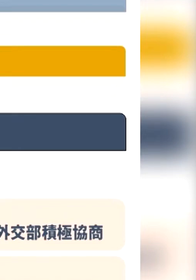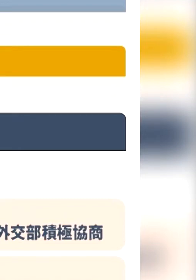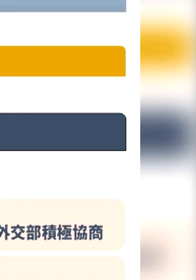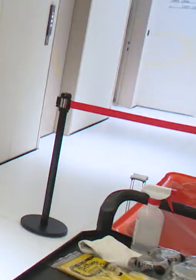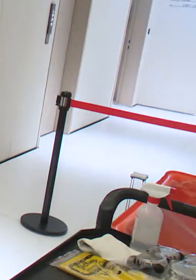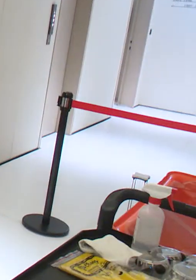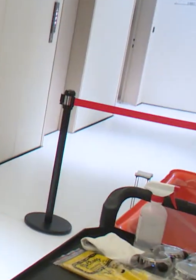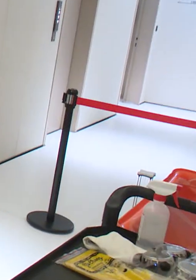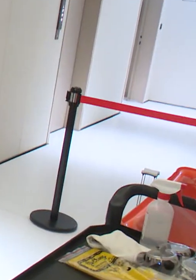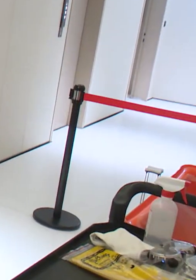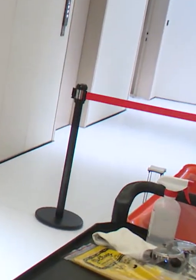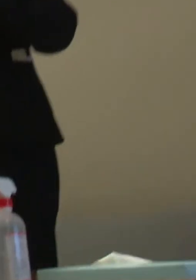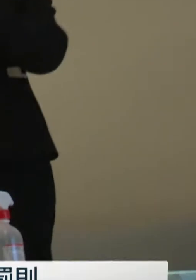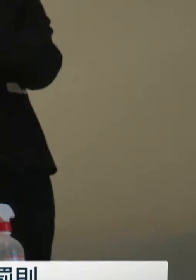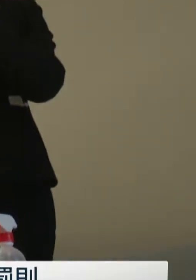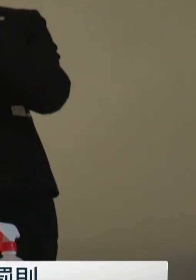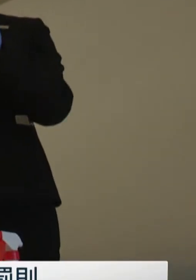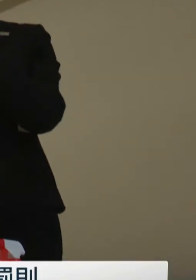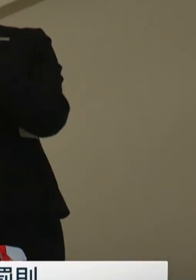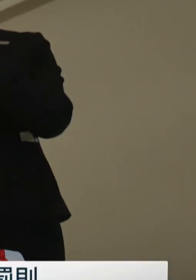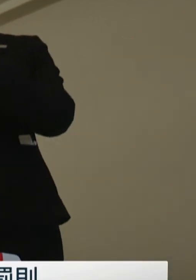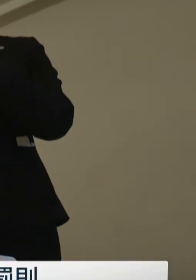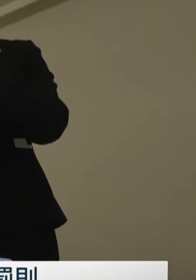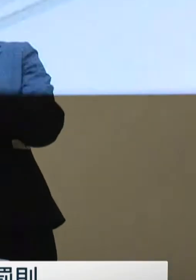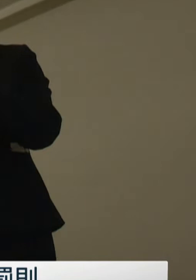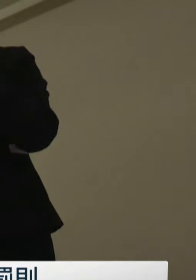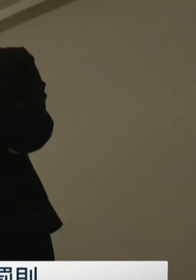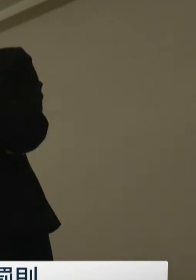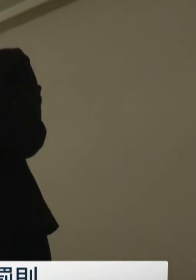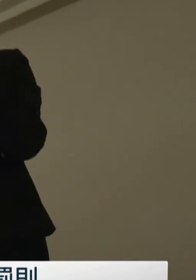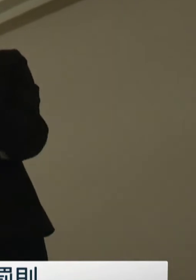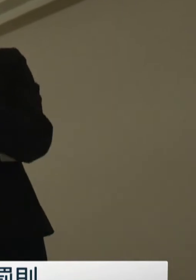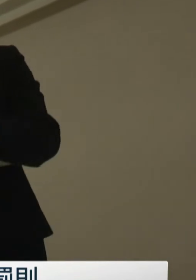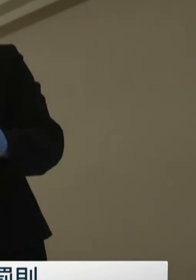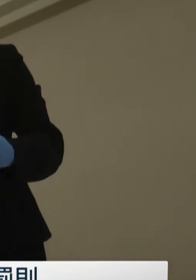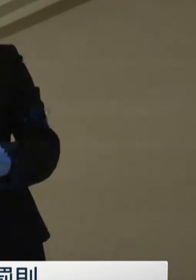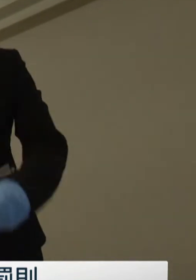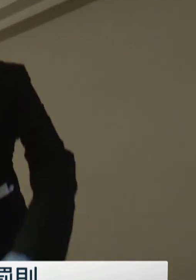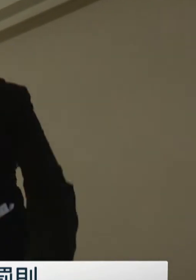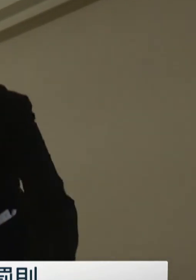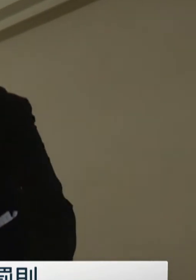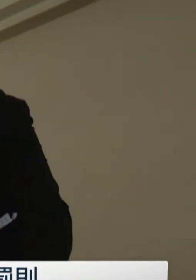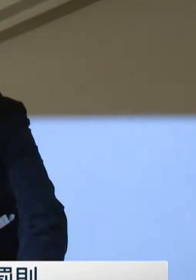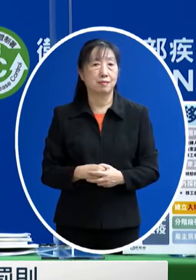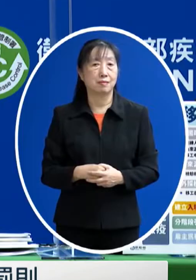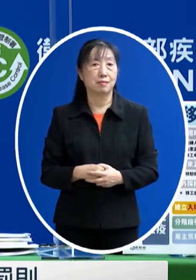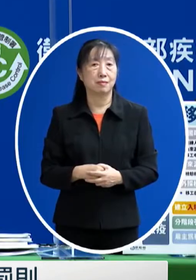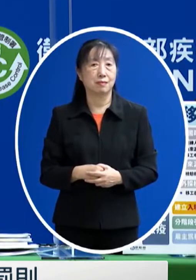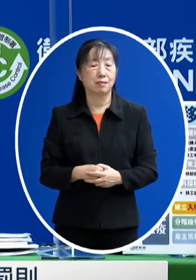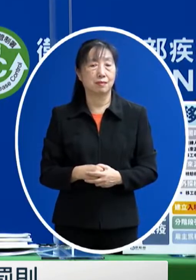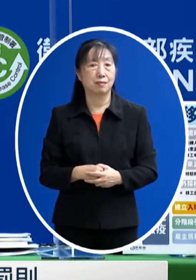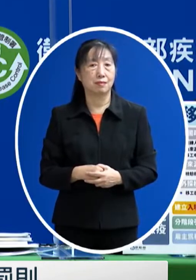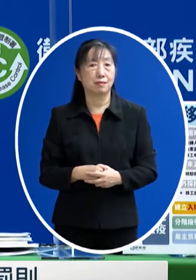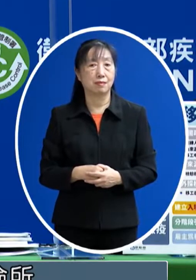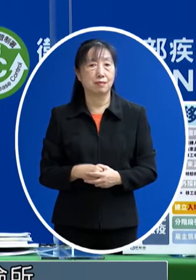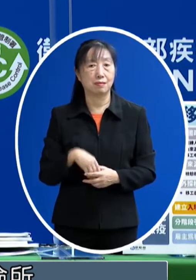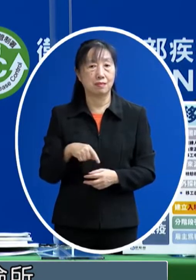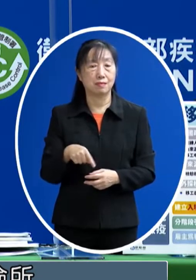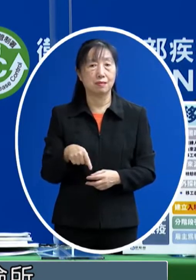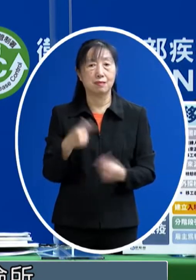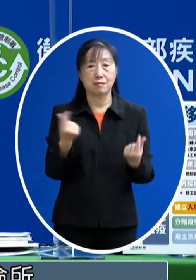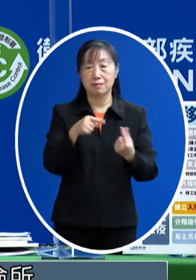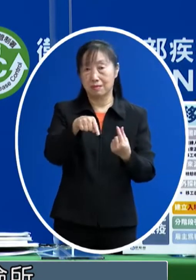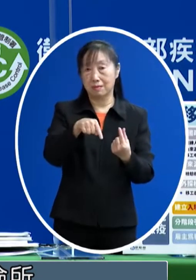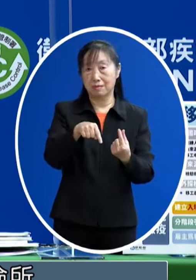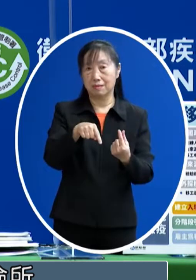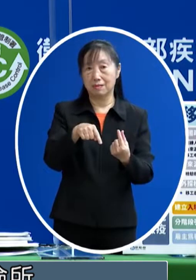讨。除此之外，指挥中心也新增新的春节入境7+7方案。 那在期间的